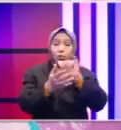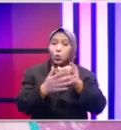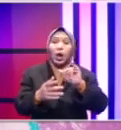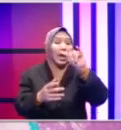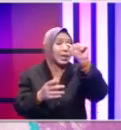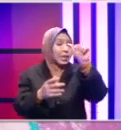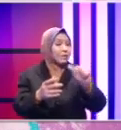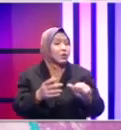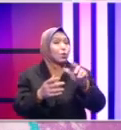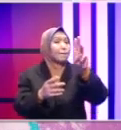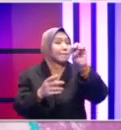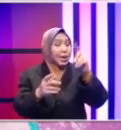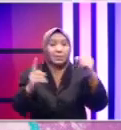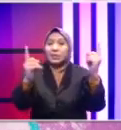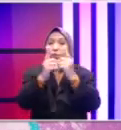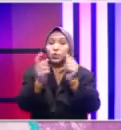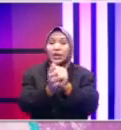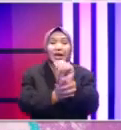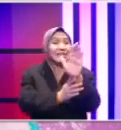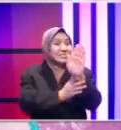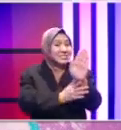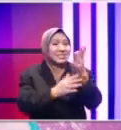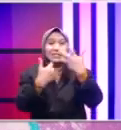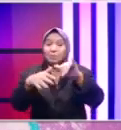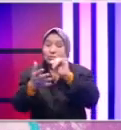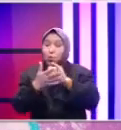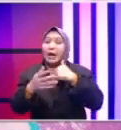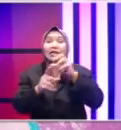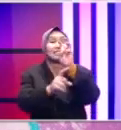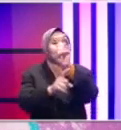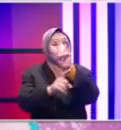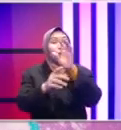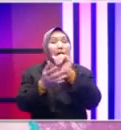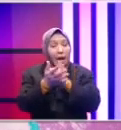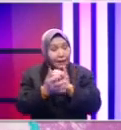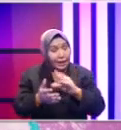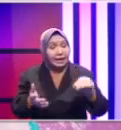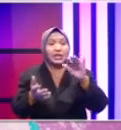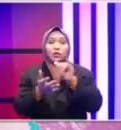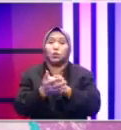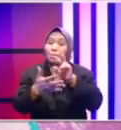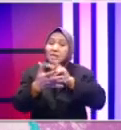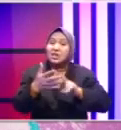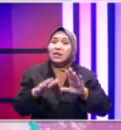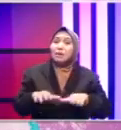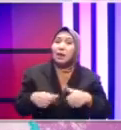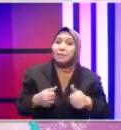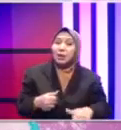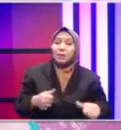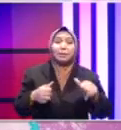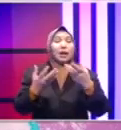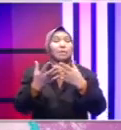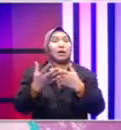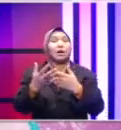petani tomat Kemudian bertemu dengan Shin Selepas itu atasnya ada sabdu akan jadi baca-baca d'baper Oka